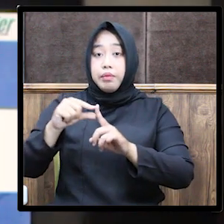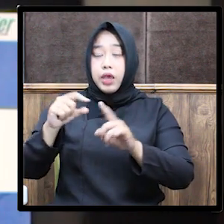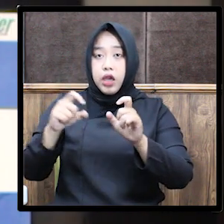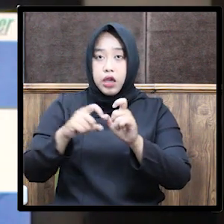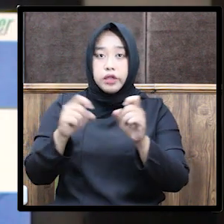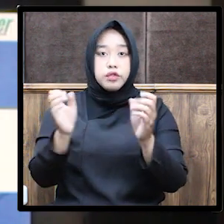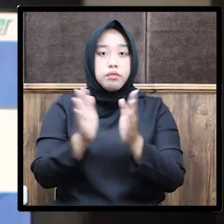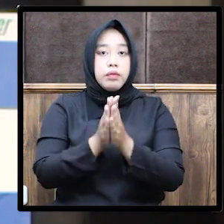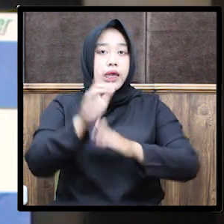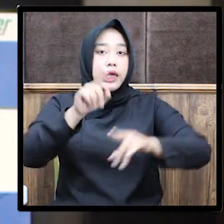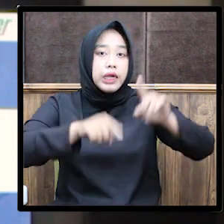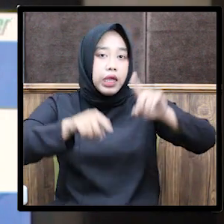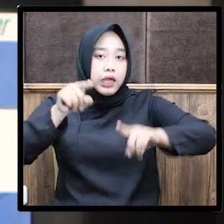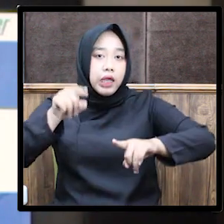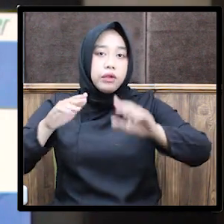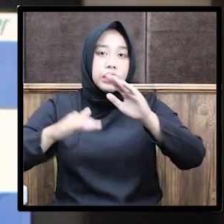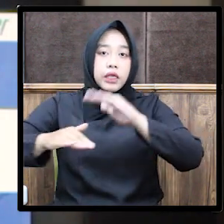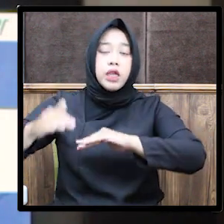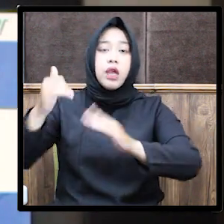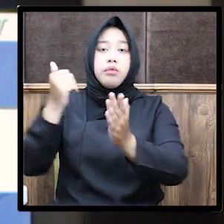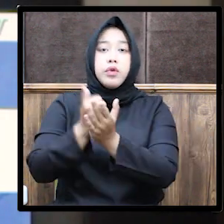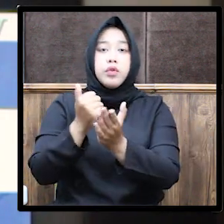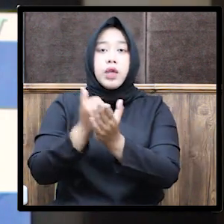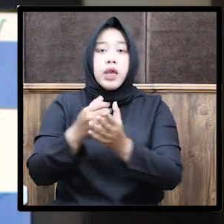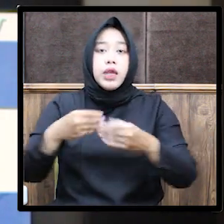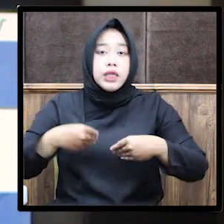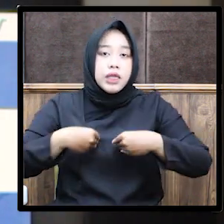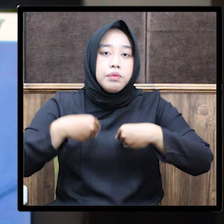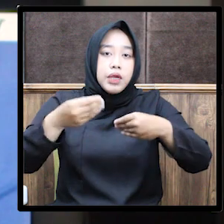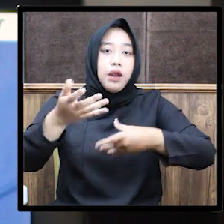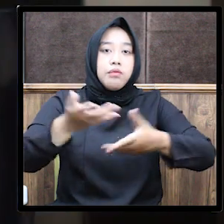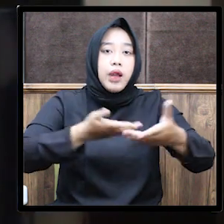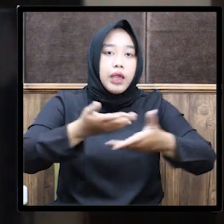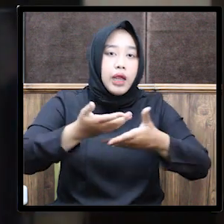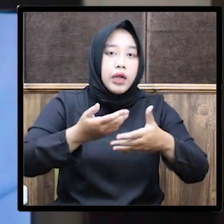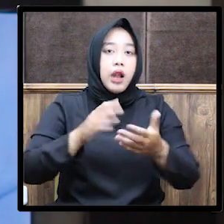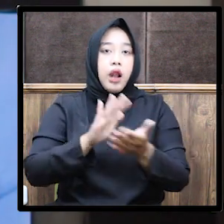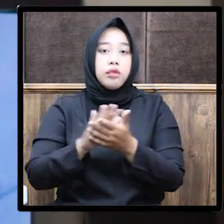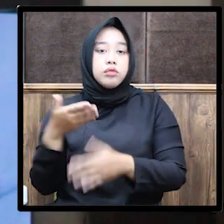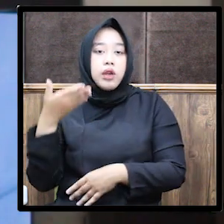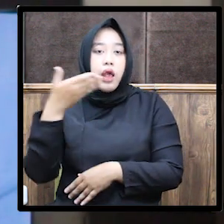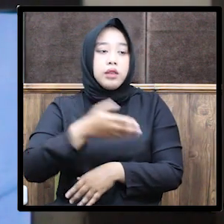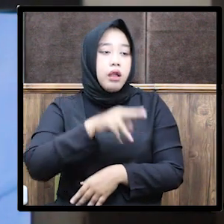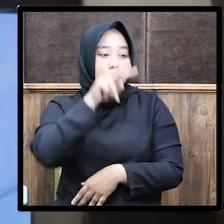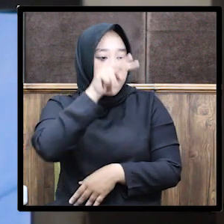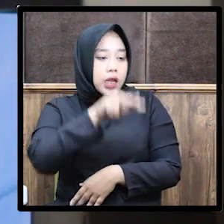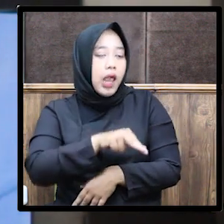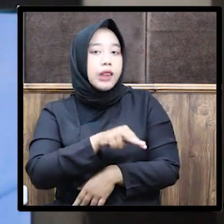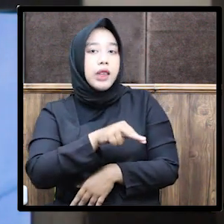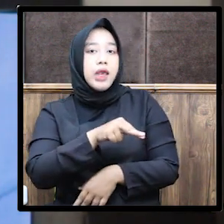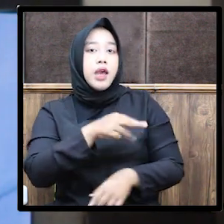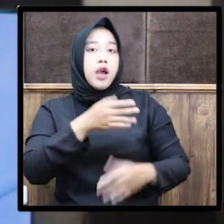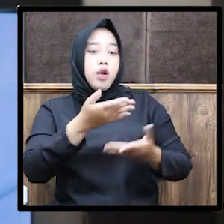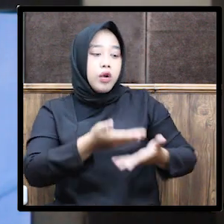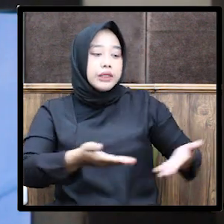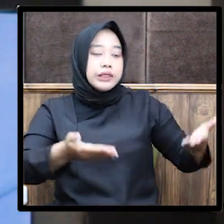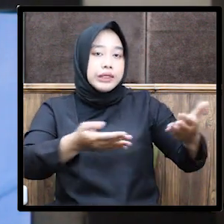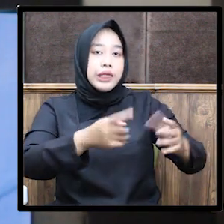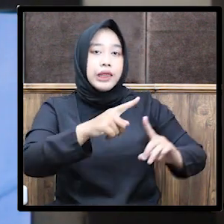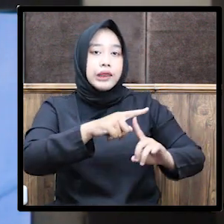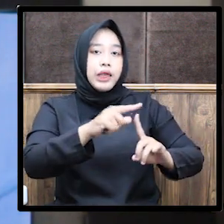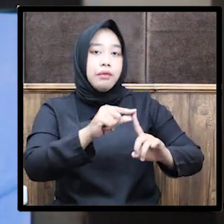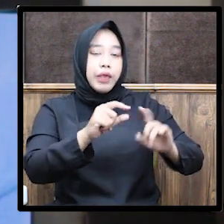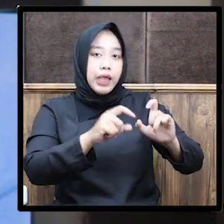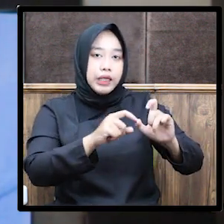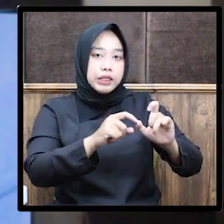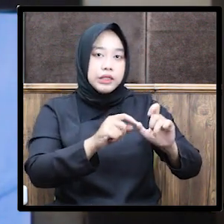dan tertinggi itu bisa melayani. Cek TPS-nya seperti apa. Itu yang upaya-upaya yang tadi nututi layangan pedet,